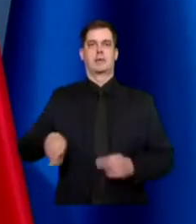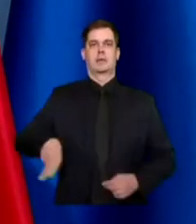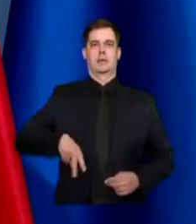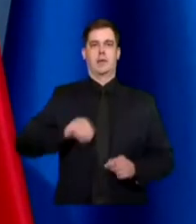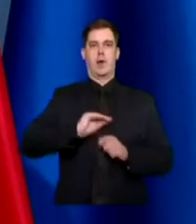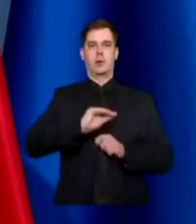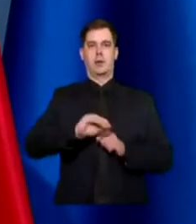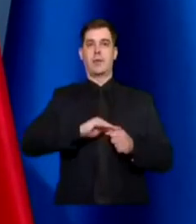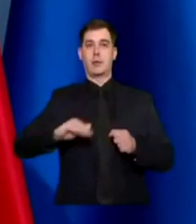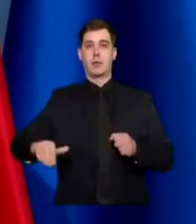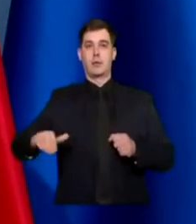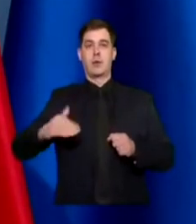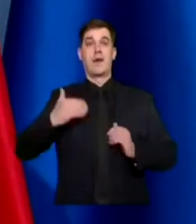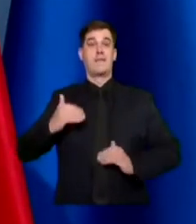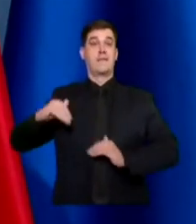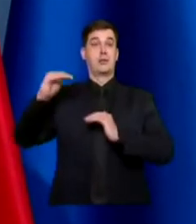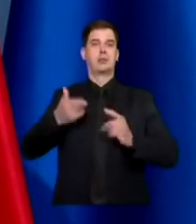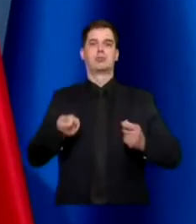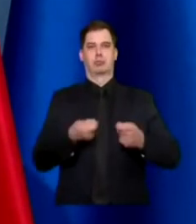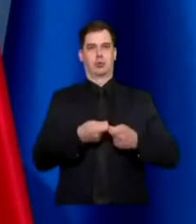Edukacji Narodowej, czyli też